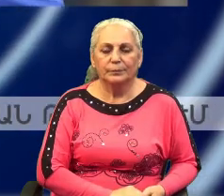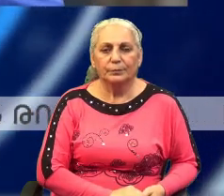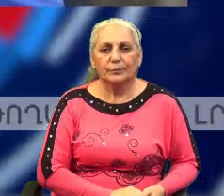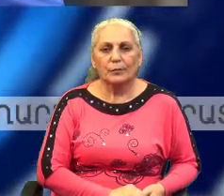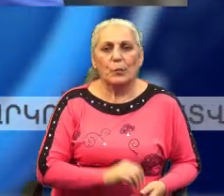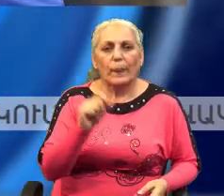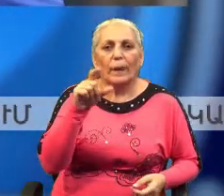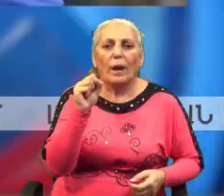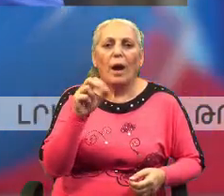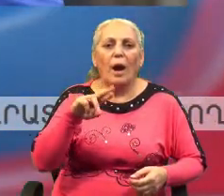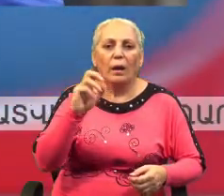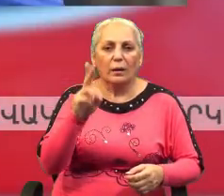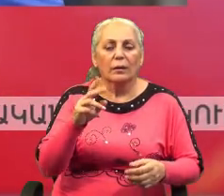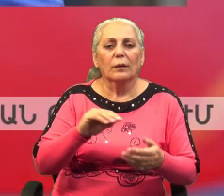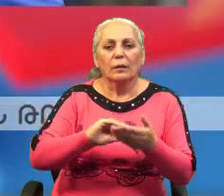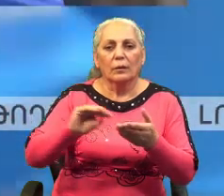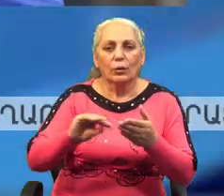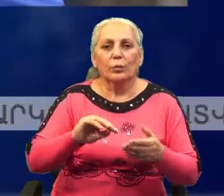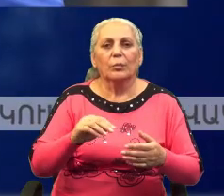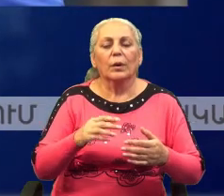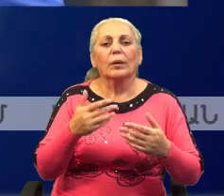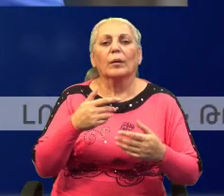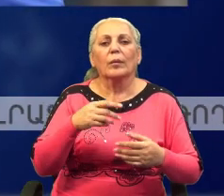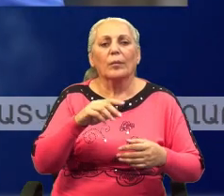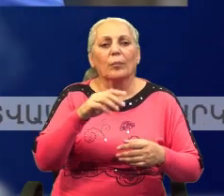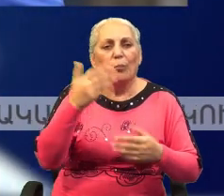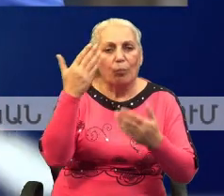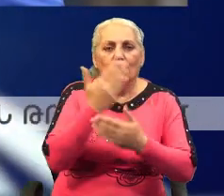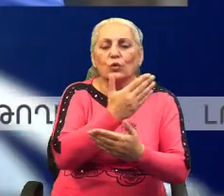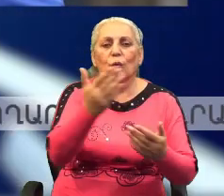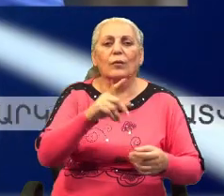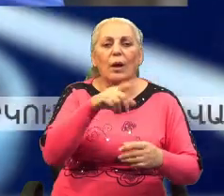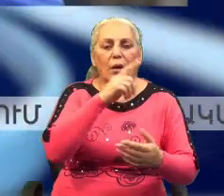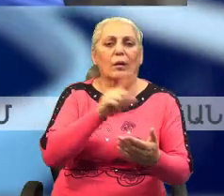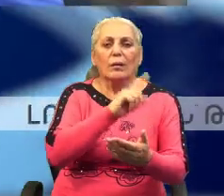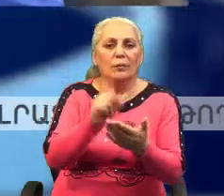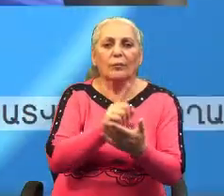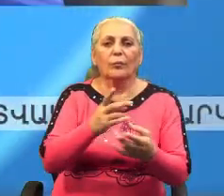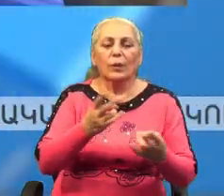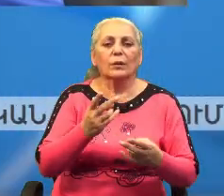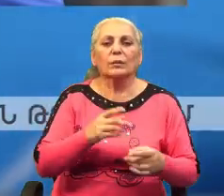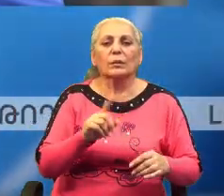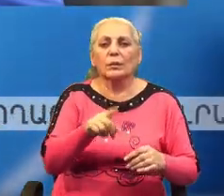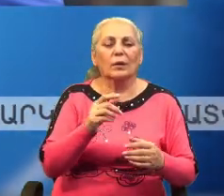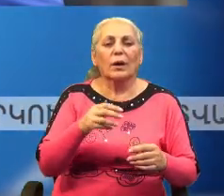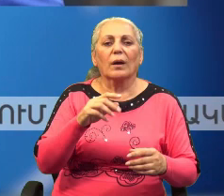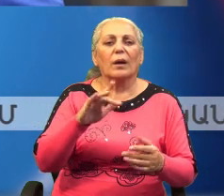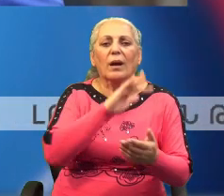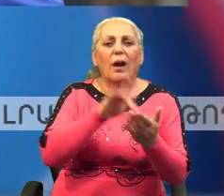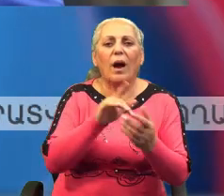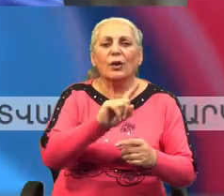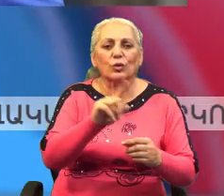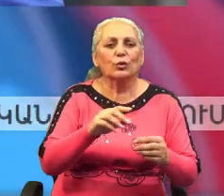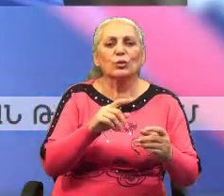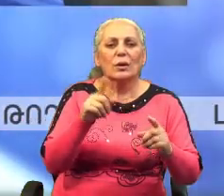Հայկ Մարտիրոսյանն էլ գրում է, բաց ասեք, պարոն այկ սպաներ, սպայի պատիվը պահանջում է չխաղալ քաղաքականություն, չսպասել